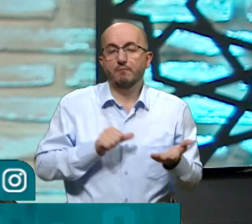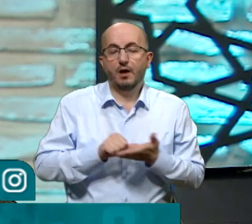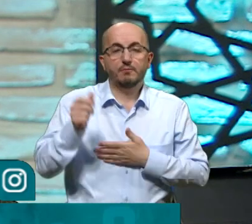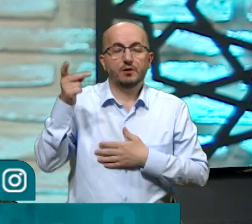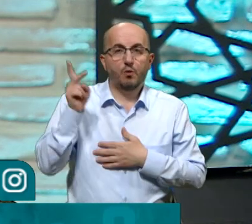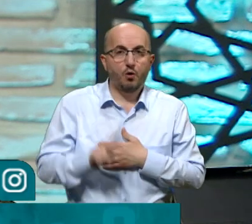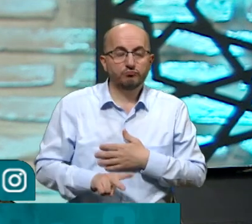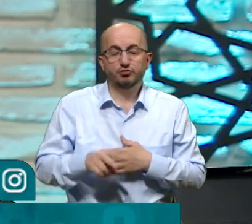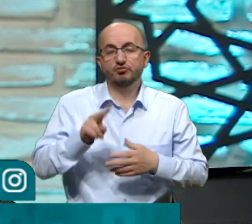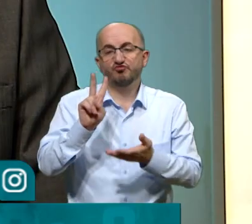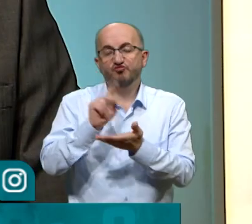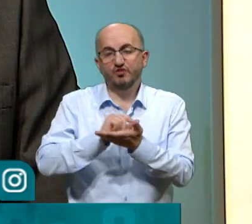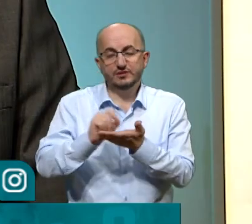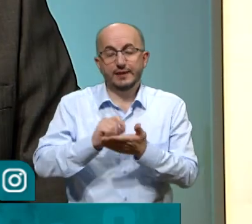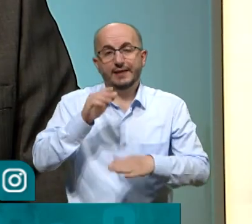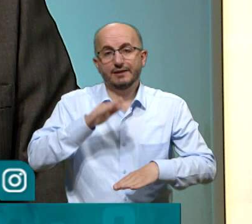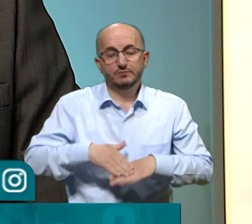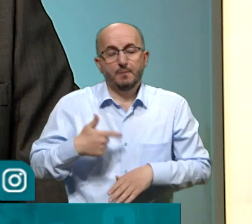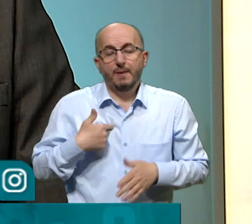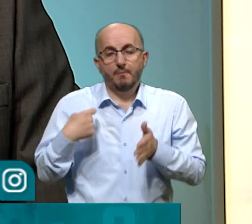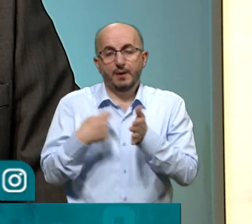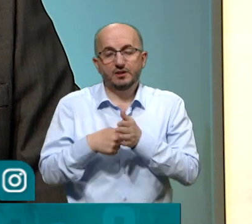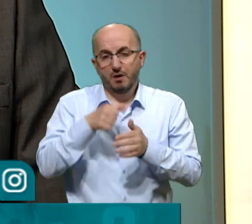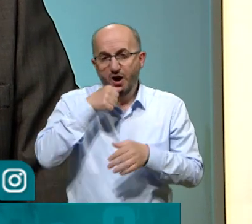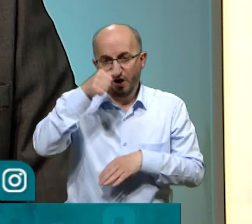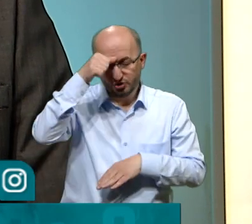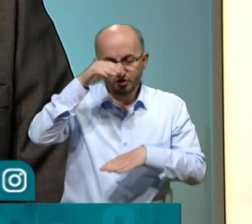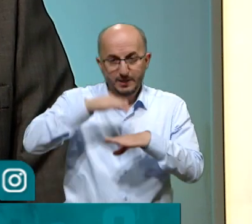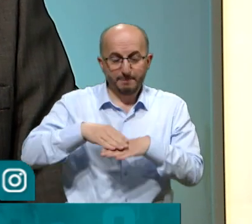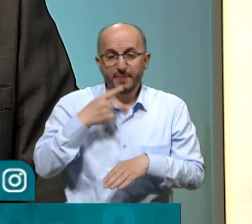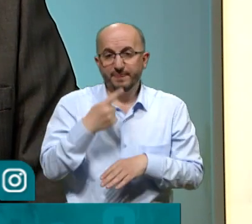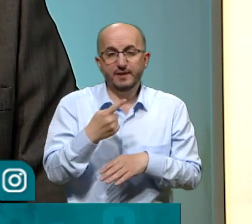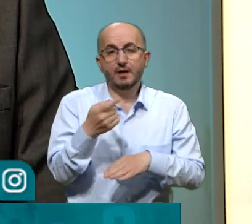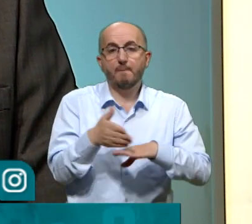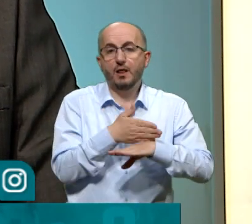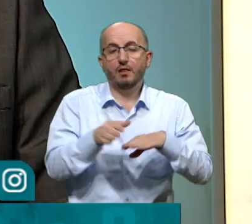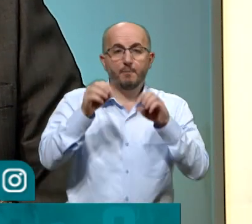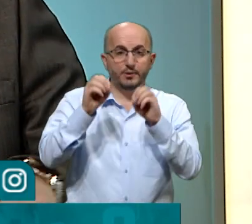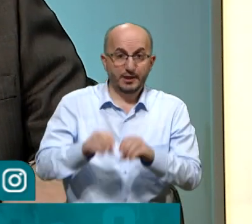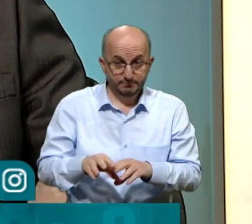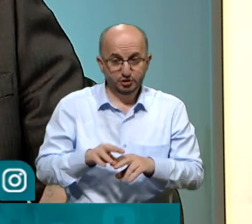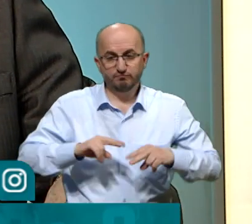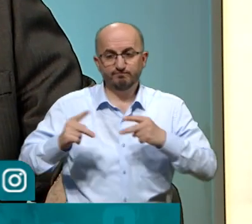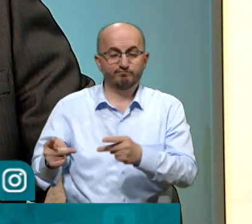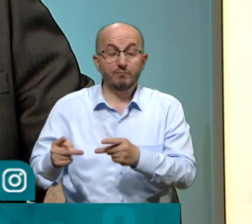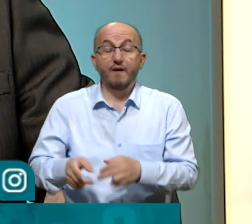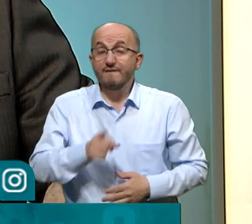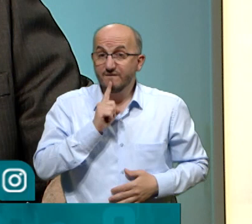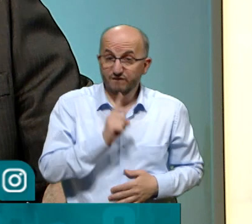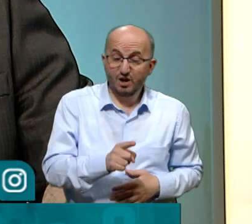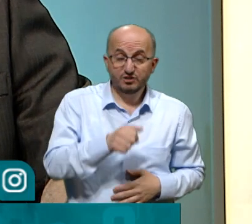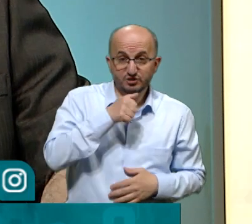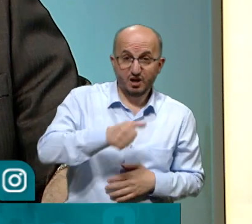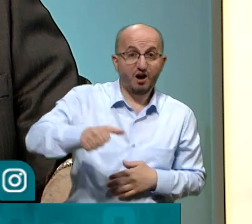ölmüş ve vasiyet etmiş benim adıma Hac yaptırın diye ve bunun içinde gerekli olan malı bırakmış Demek ki farz